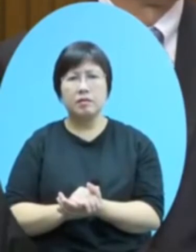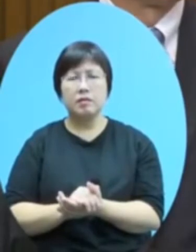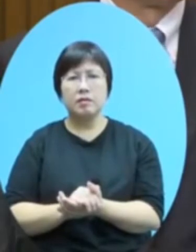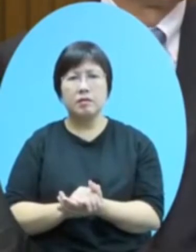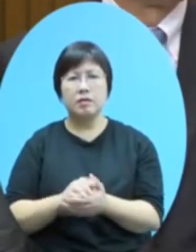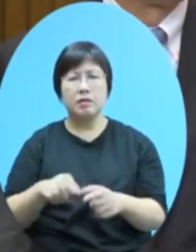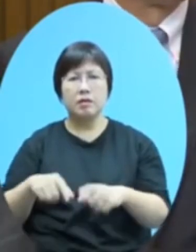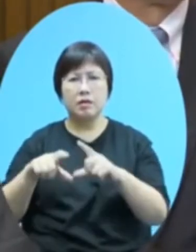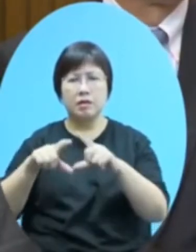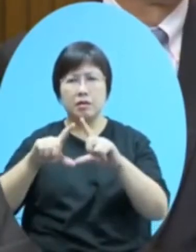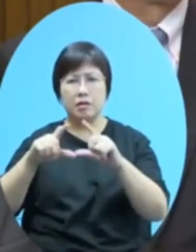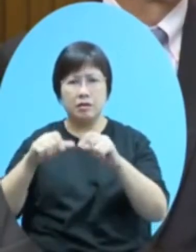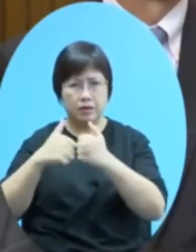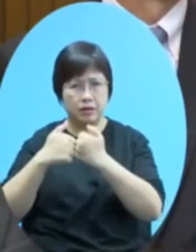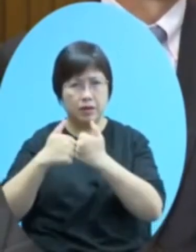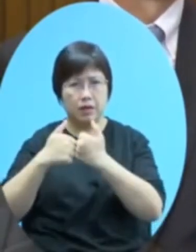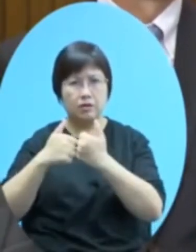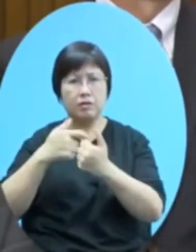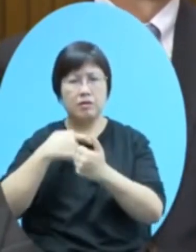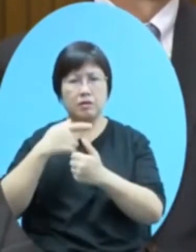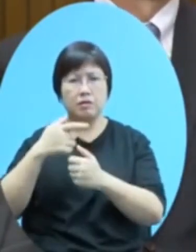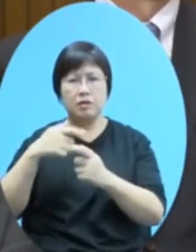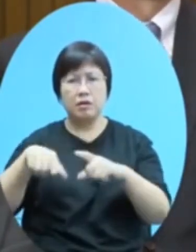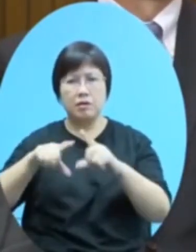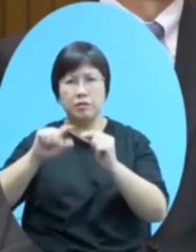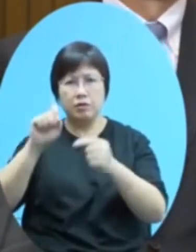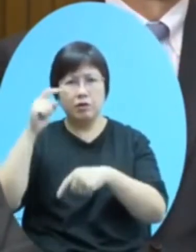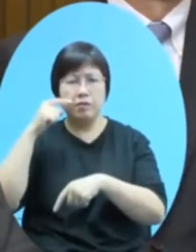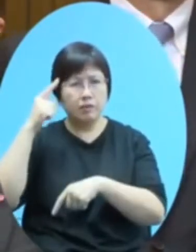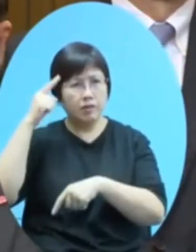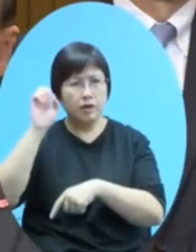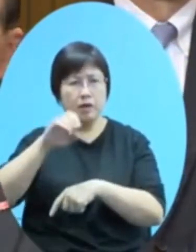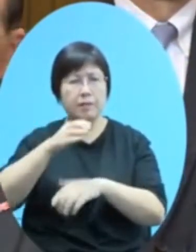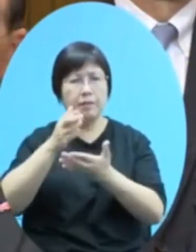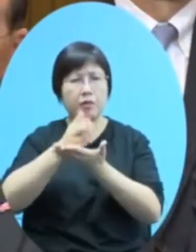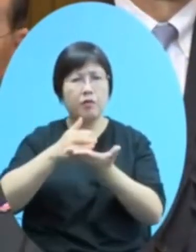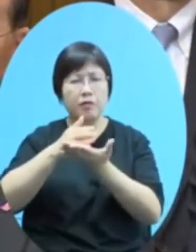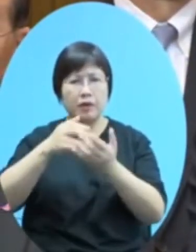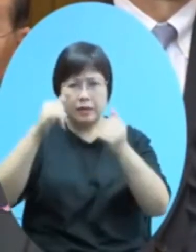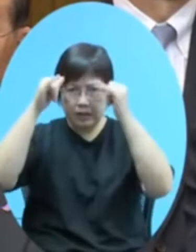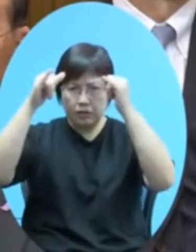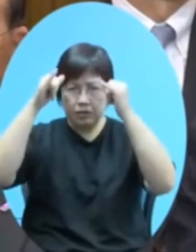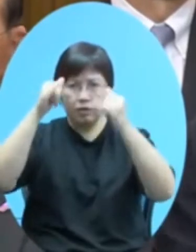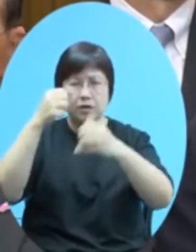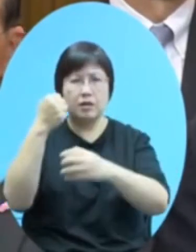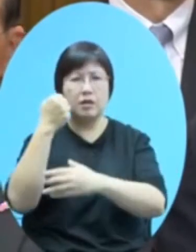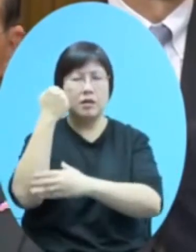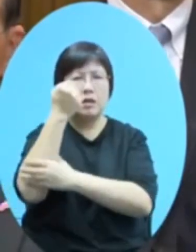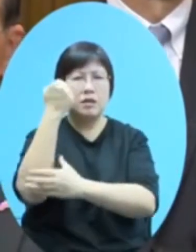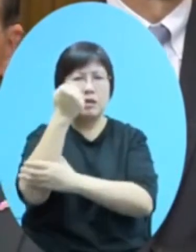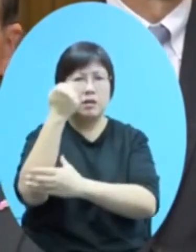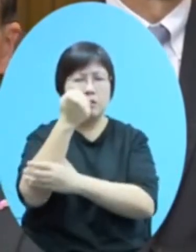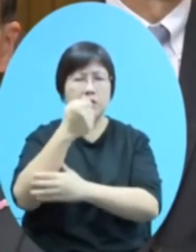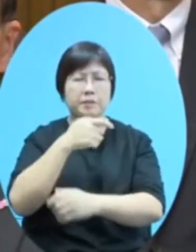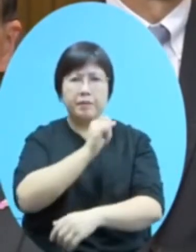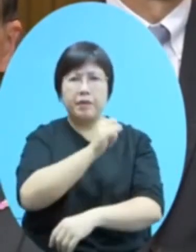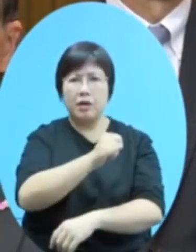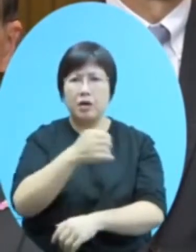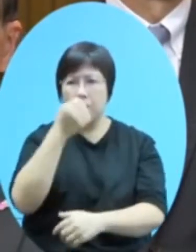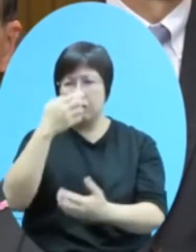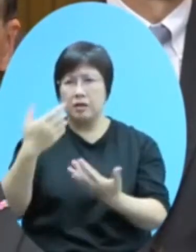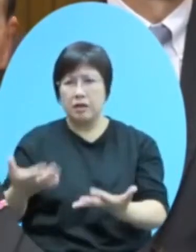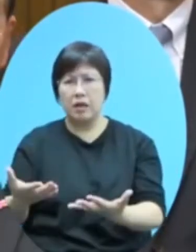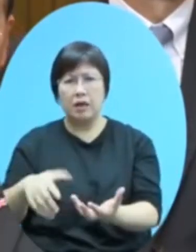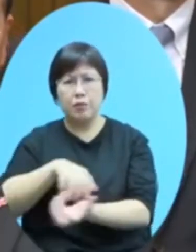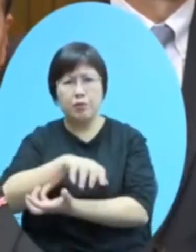林太，其實就係想問翻咧，你頭先都不斷針對一啲部分嘅即係激進嘅示威者嚟做批評啦。但係你其實對於香港而家搞成咁